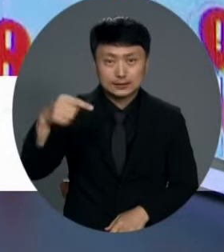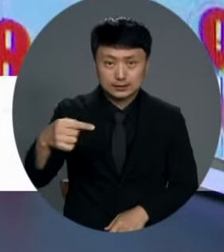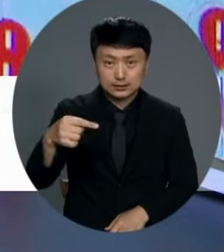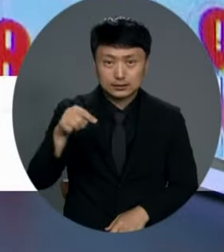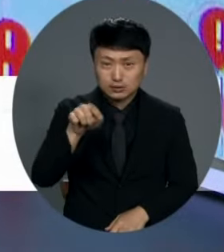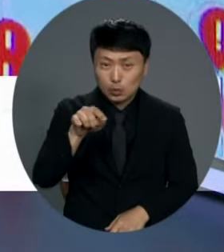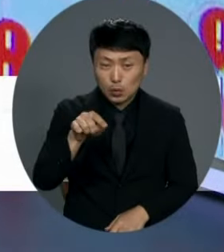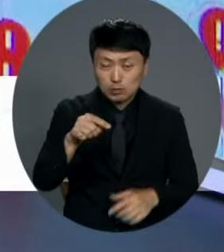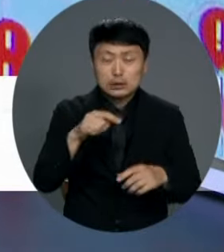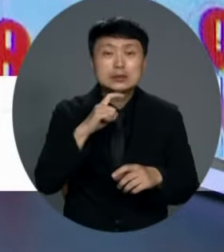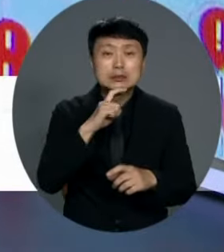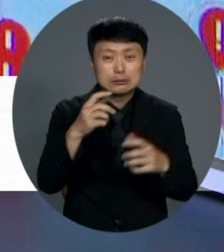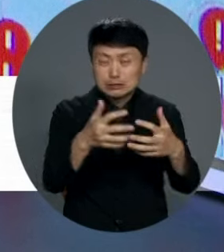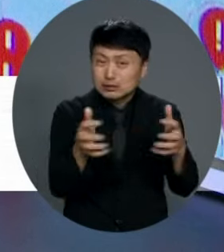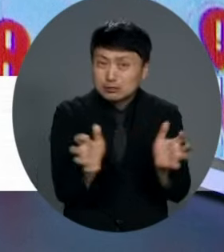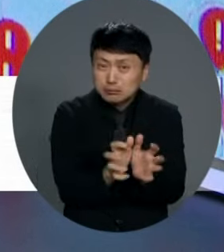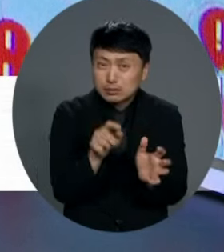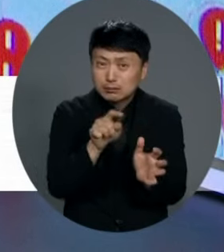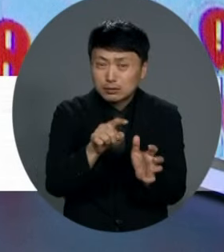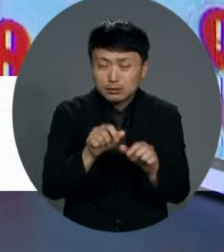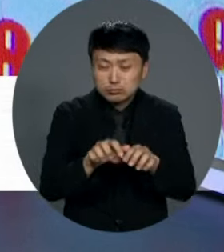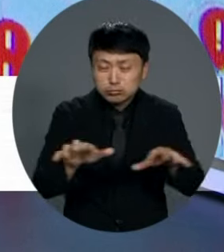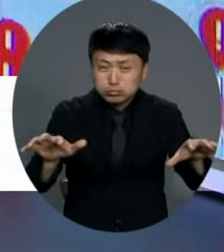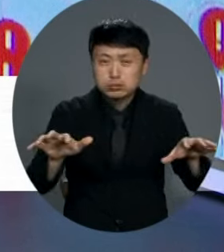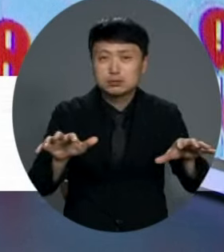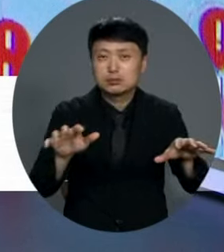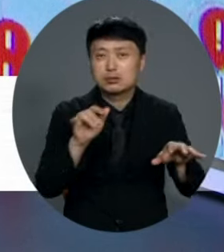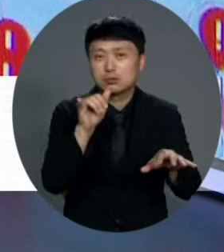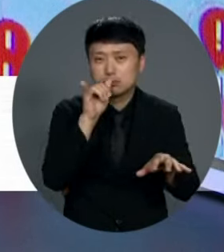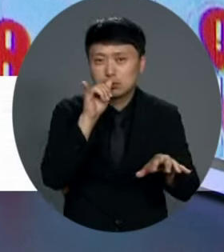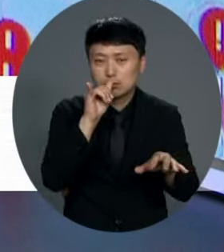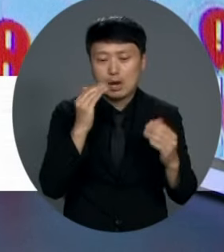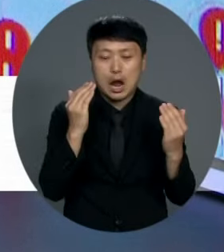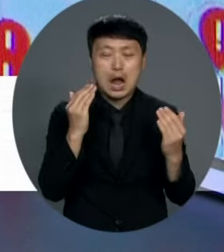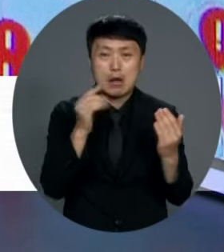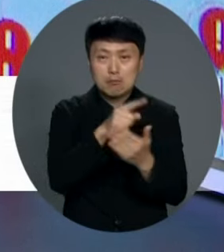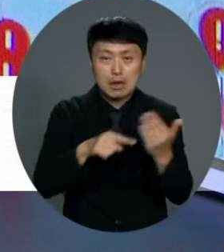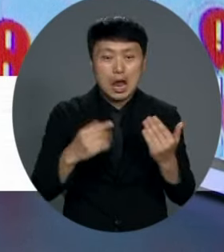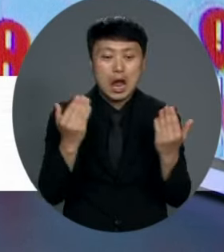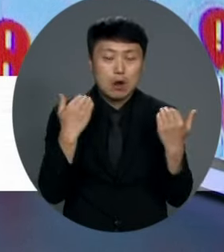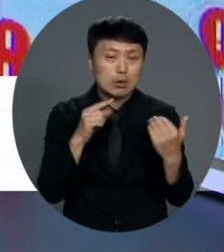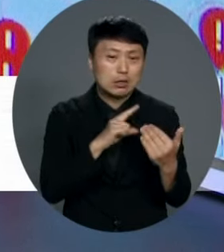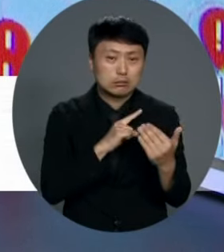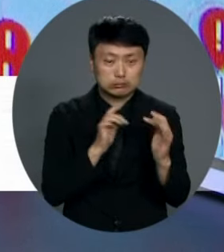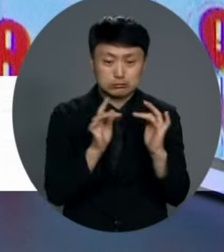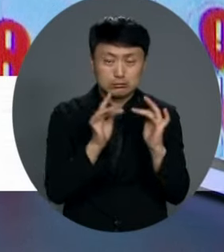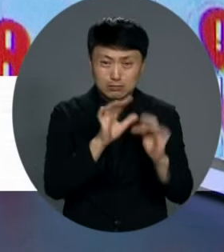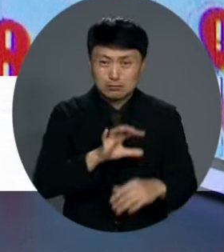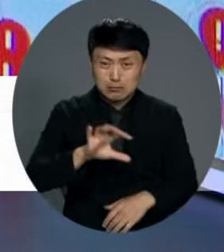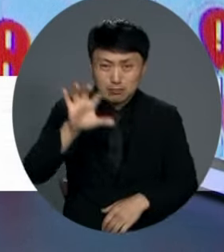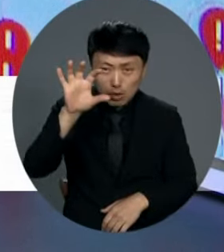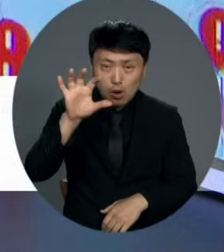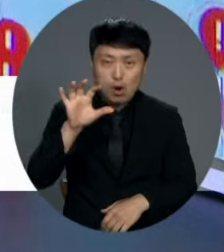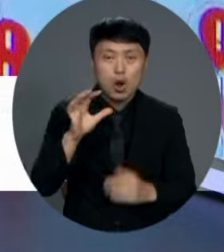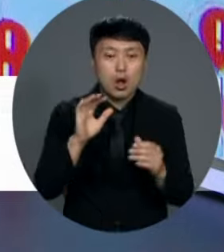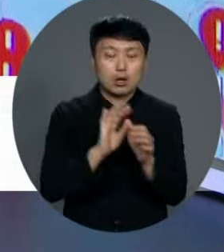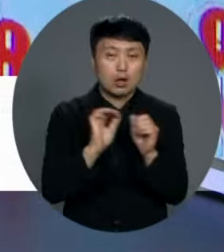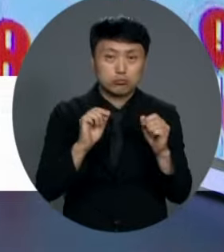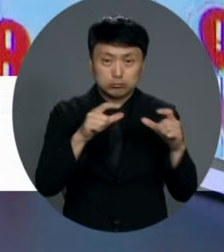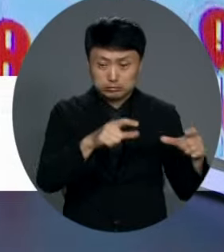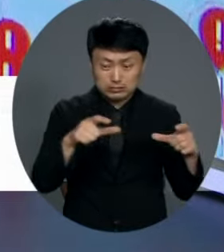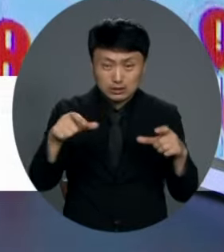기승입니다 최근에는 피해가 발생한 학교 명단이 SNS 퍼지기도 했는데요 경북에서도 실제 피해가